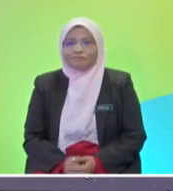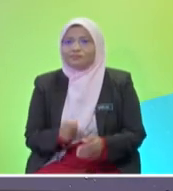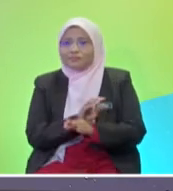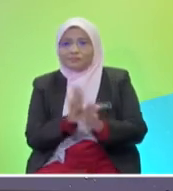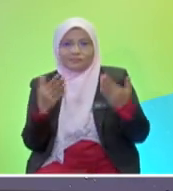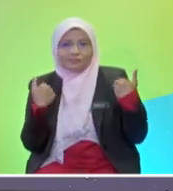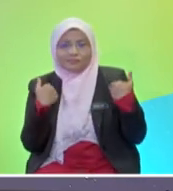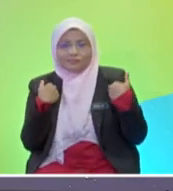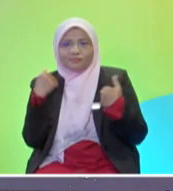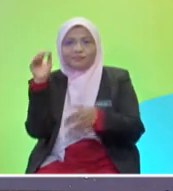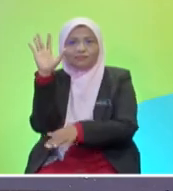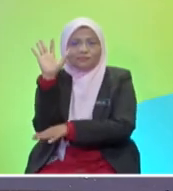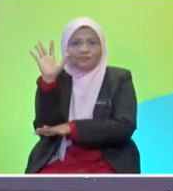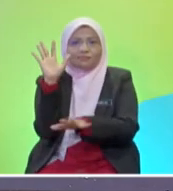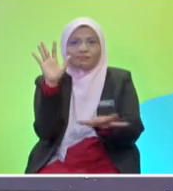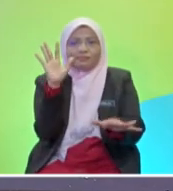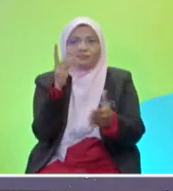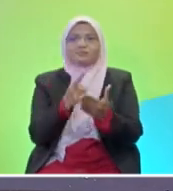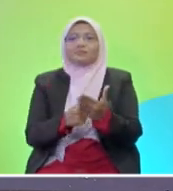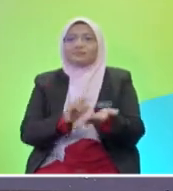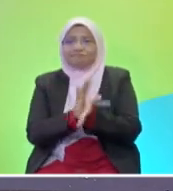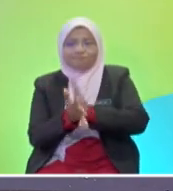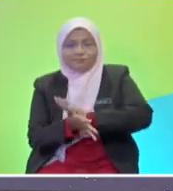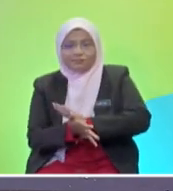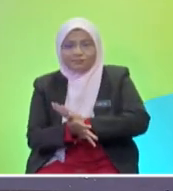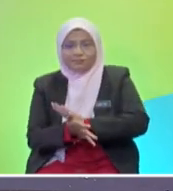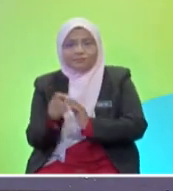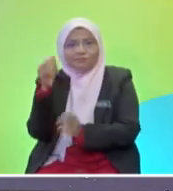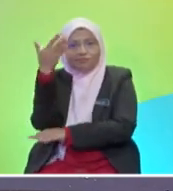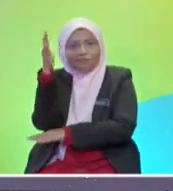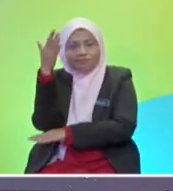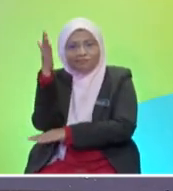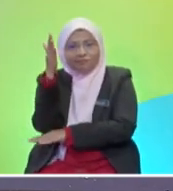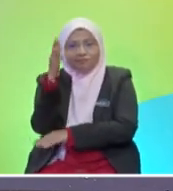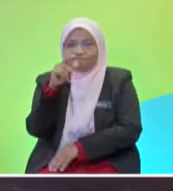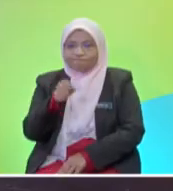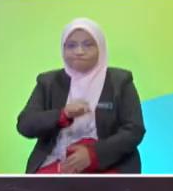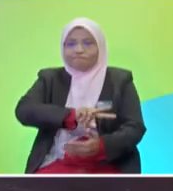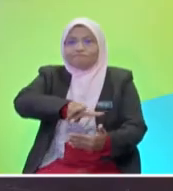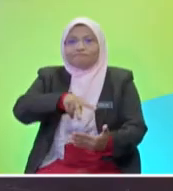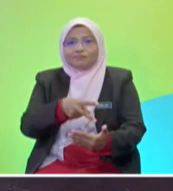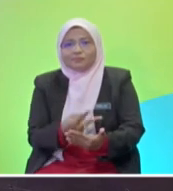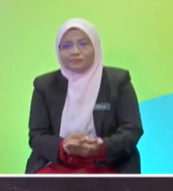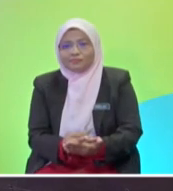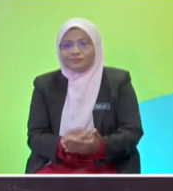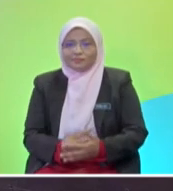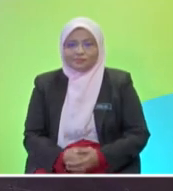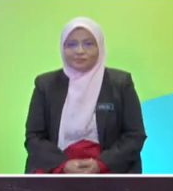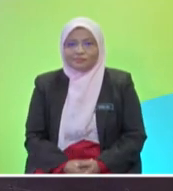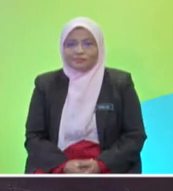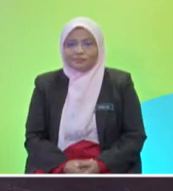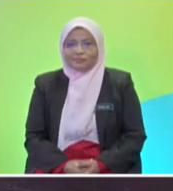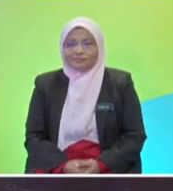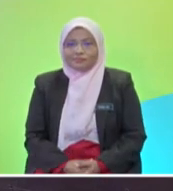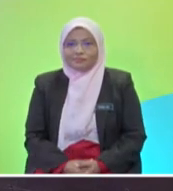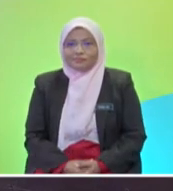tak ada akar, mesti pokok tu akan mudah tumbang kan cikgu dan bergoyang. Betul, tapi kalau tak ada akar, tentulah pokok